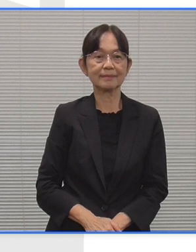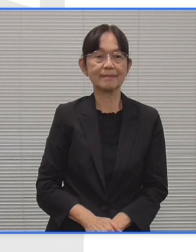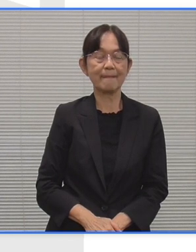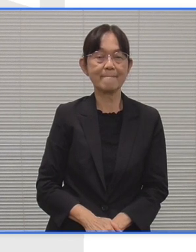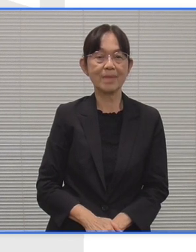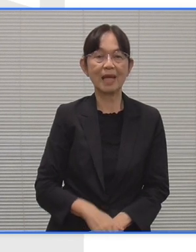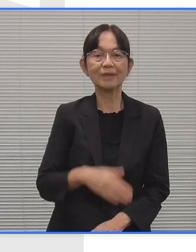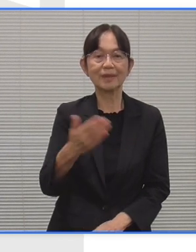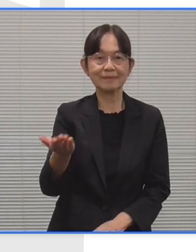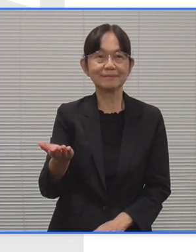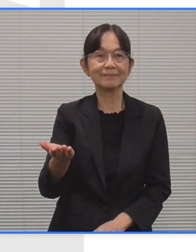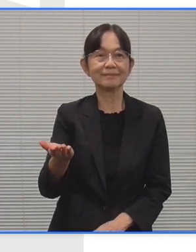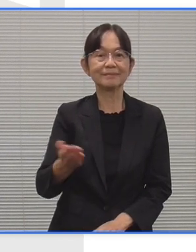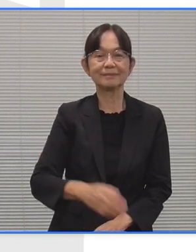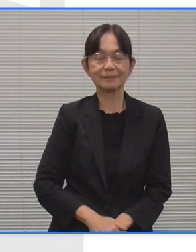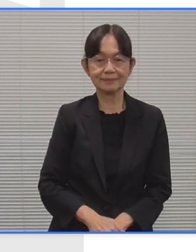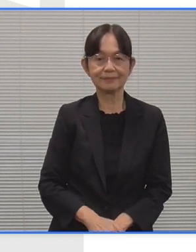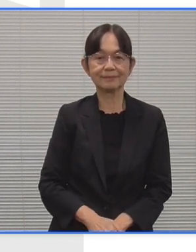次は、